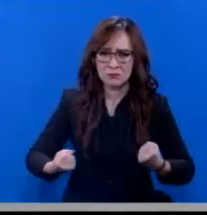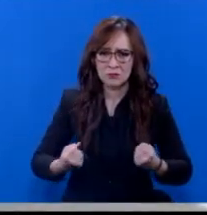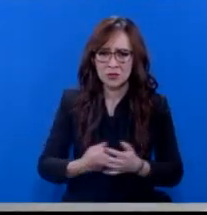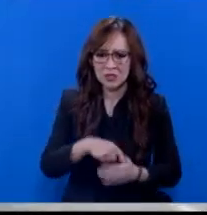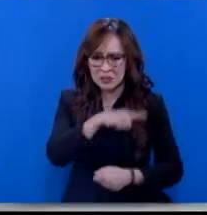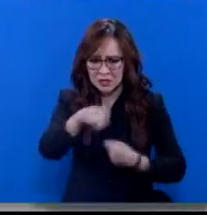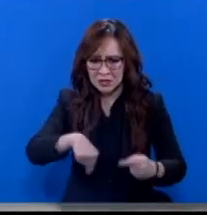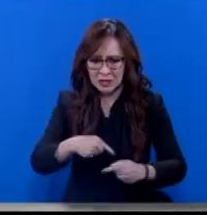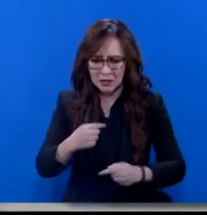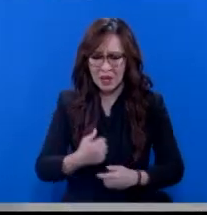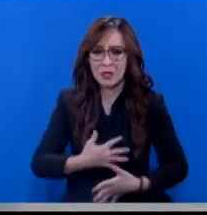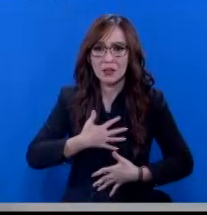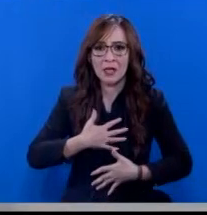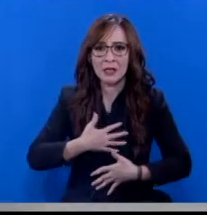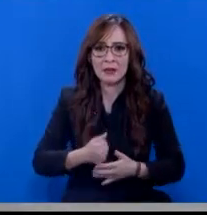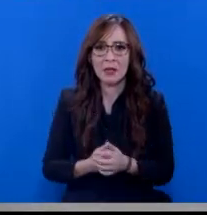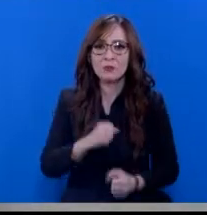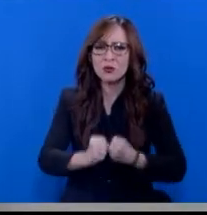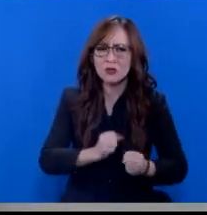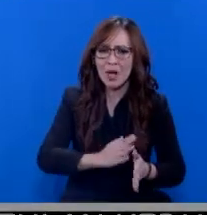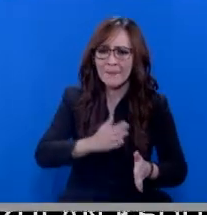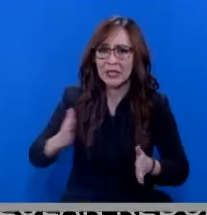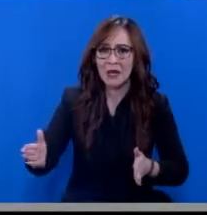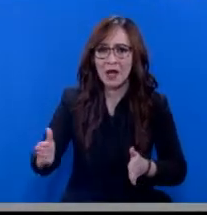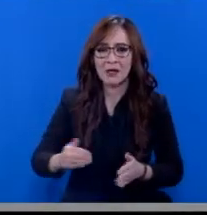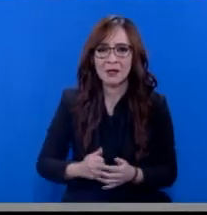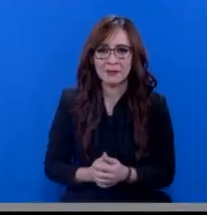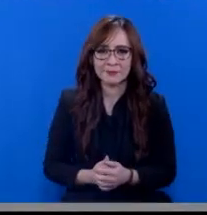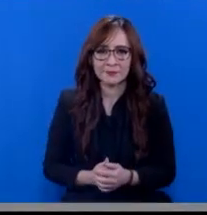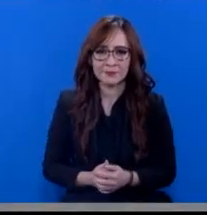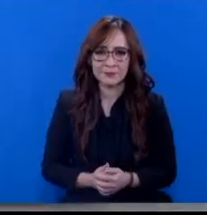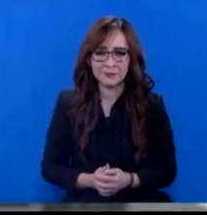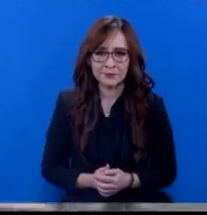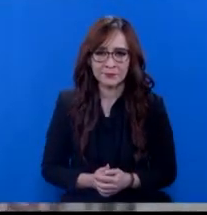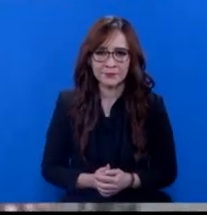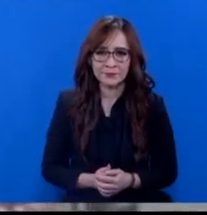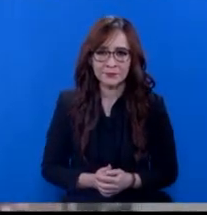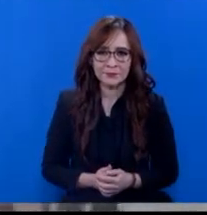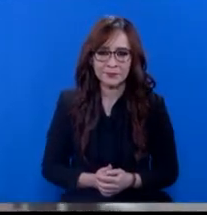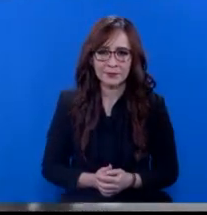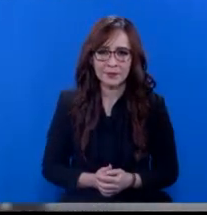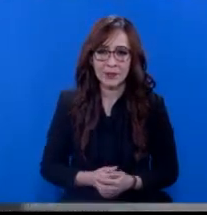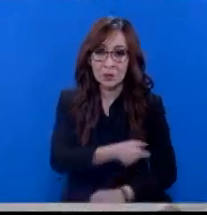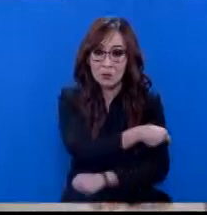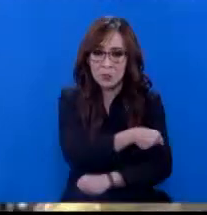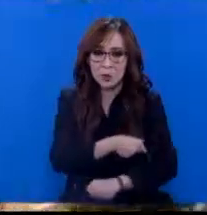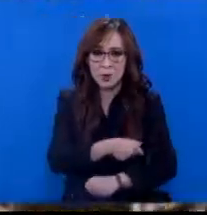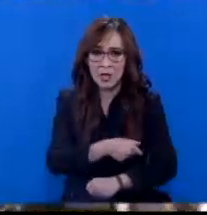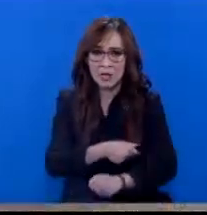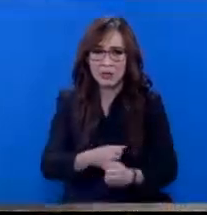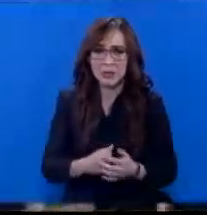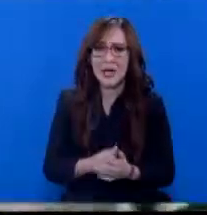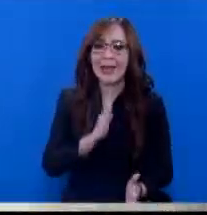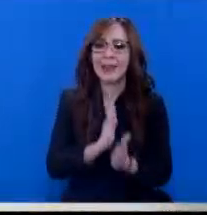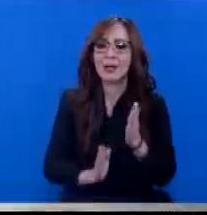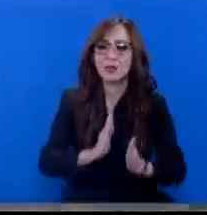dan berusaha menghindar dari api yang terus membesar dan melalap ambulans. Pemadam kebakaran yang mendapat laporan